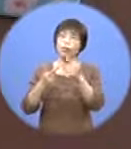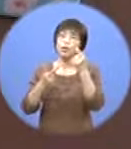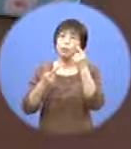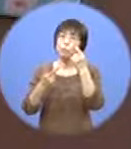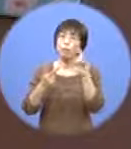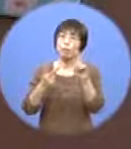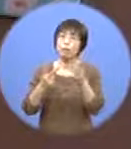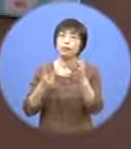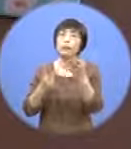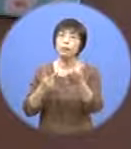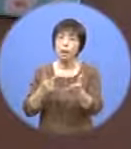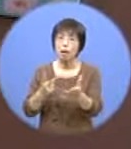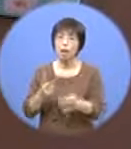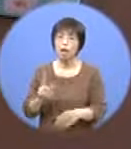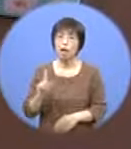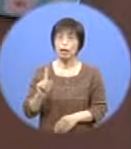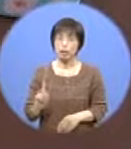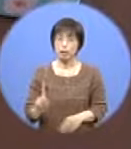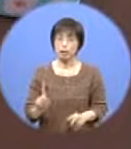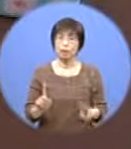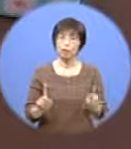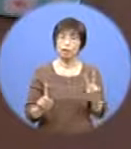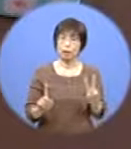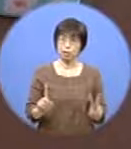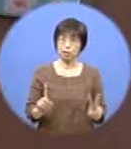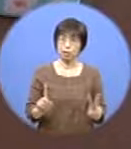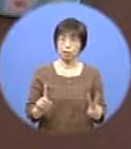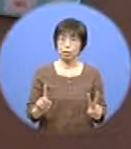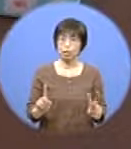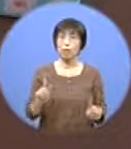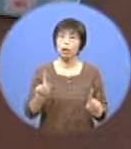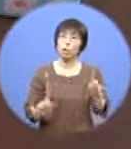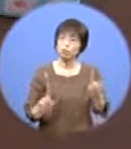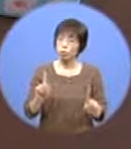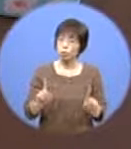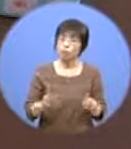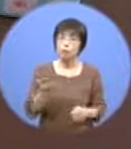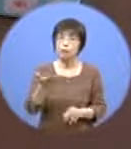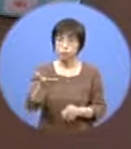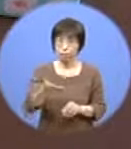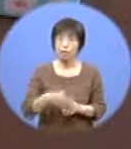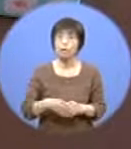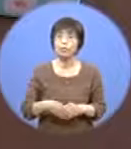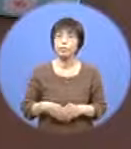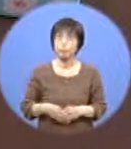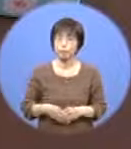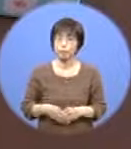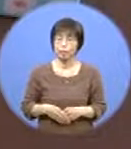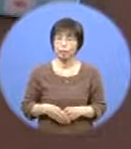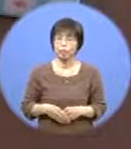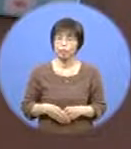1番農村、2番漁村、どちらでしょうか。